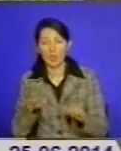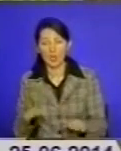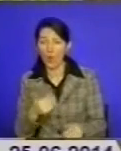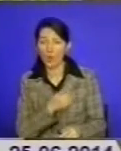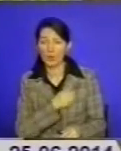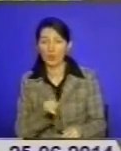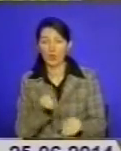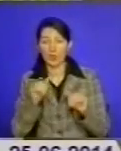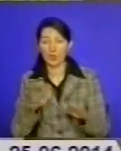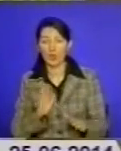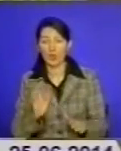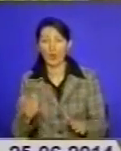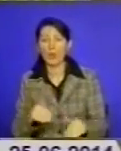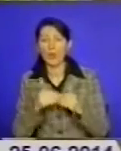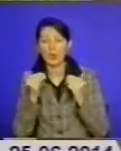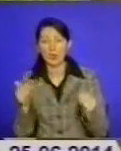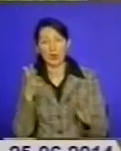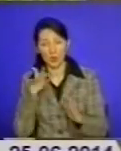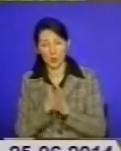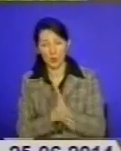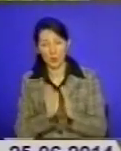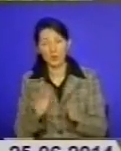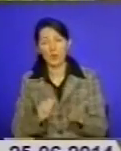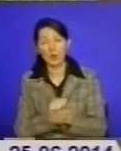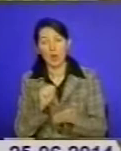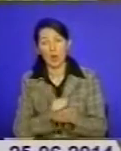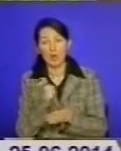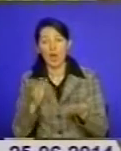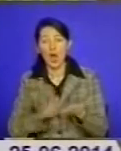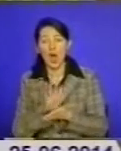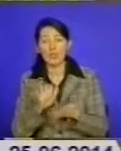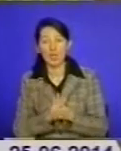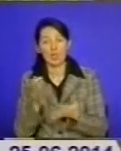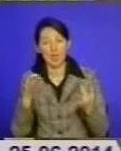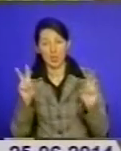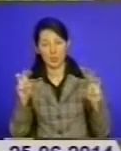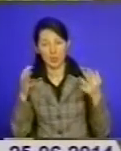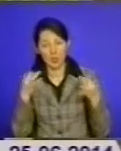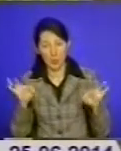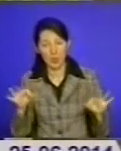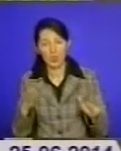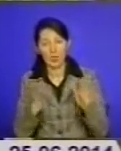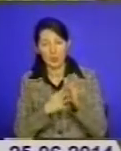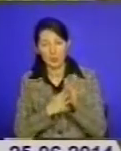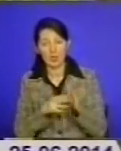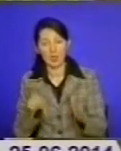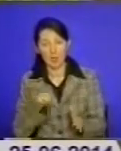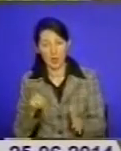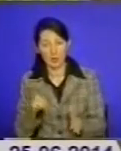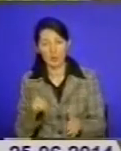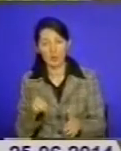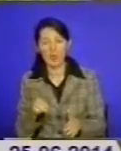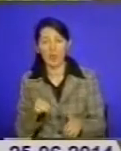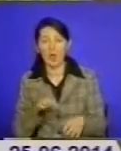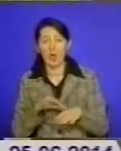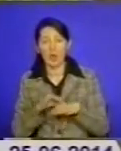було максимально прозоре. Воно було оприлюднене в газеті «Свобода» ще за 9 травня. воно як регуляторний акт було, прийшло процедуру